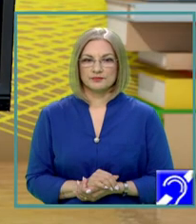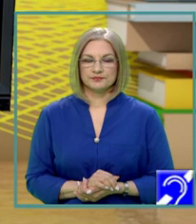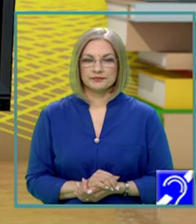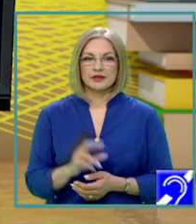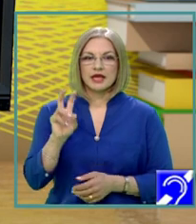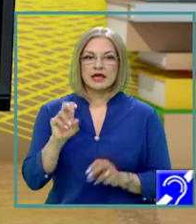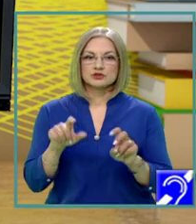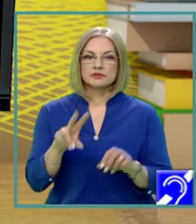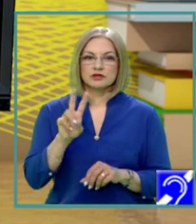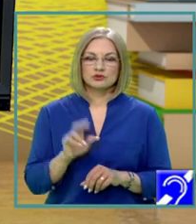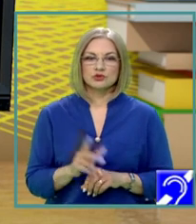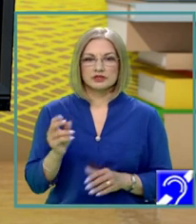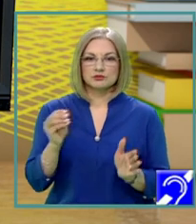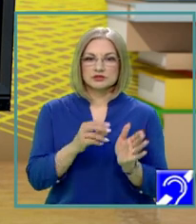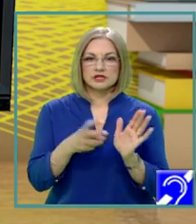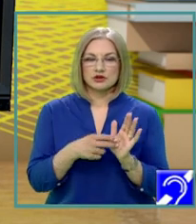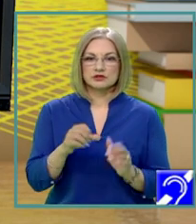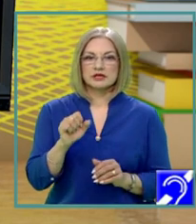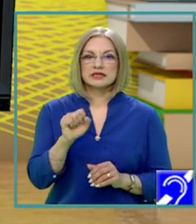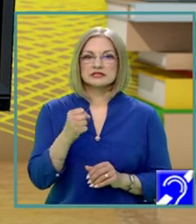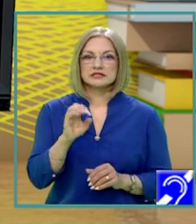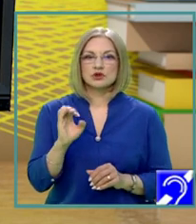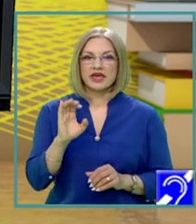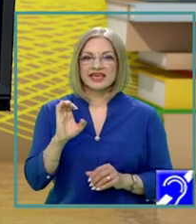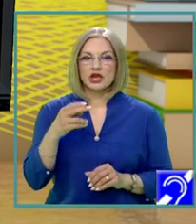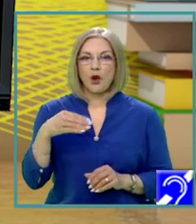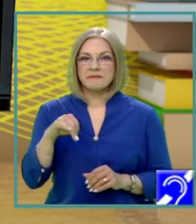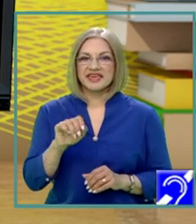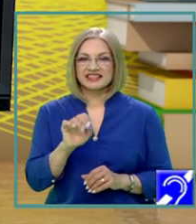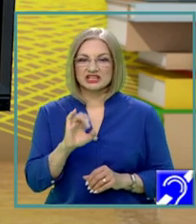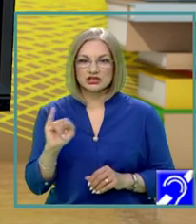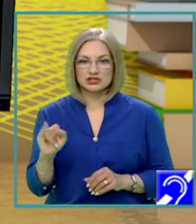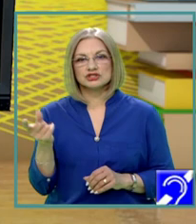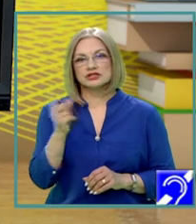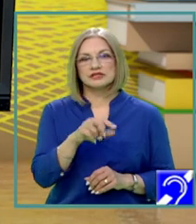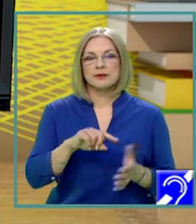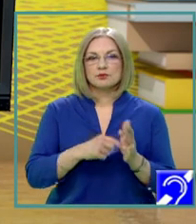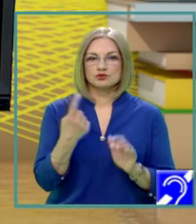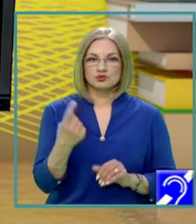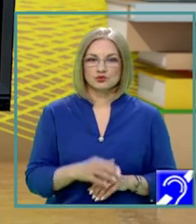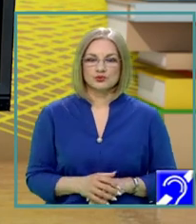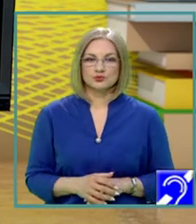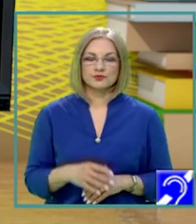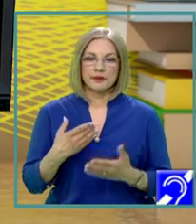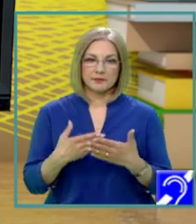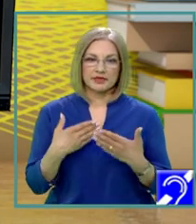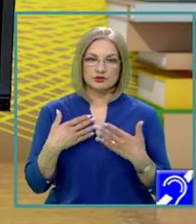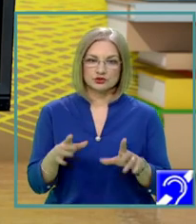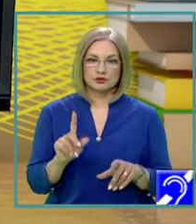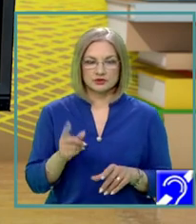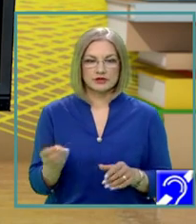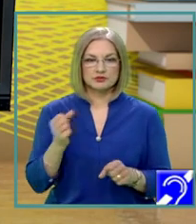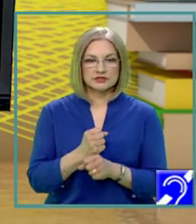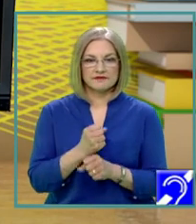subiectul doi aveți De notat cu eficient ții stoichiometric a ecuației reacției de la punctul 1 pentru început trebuie să